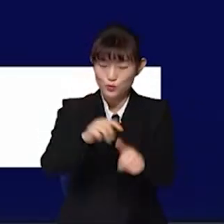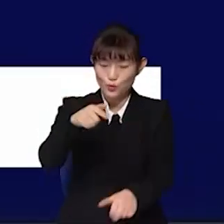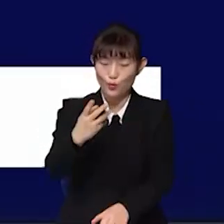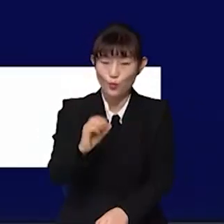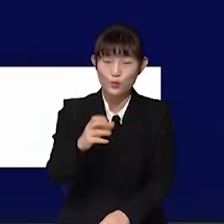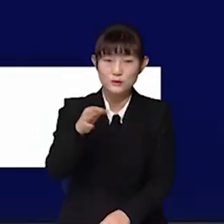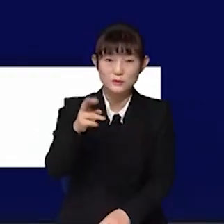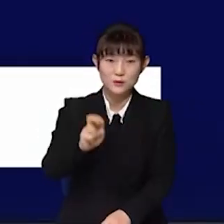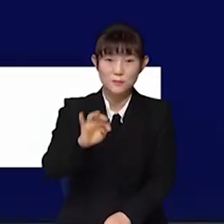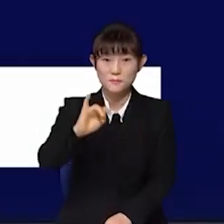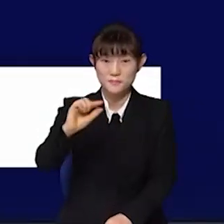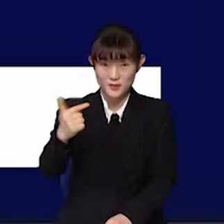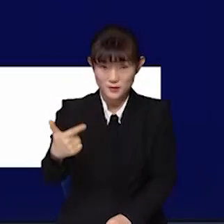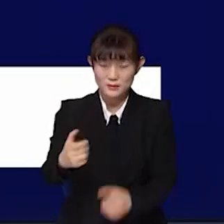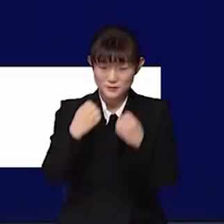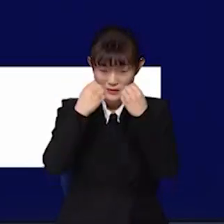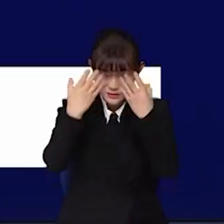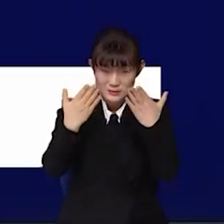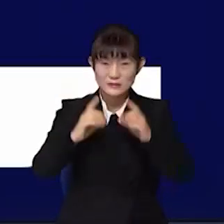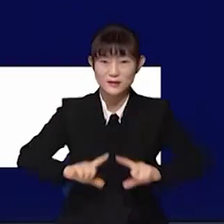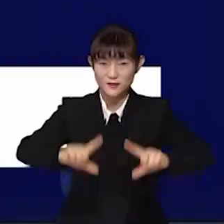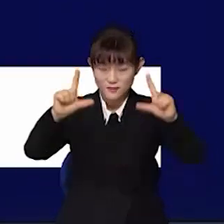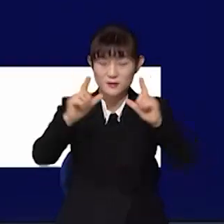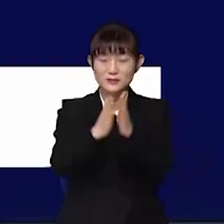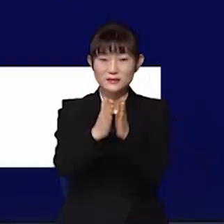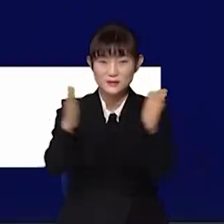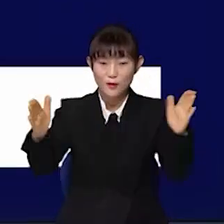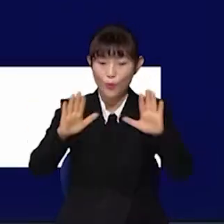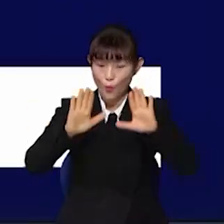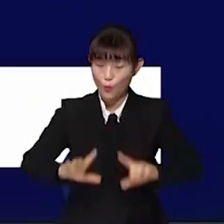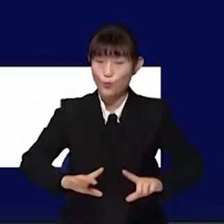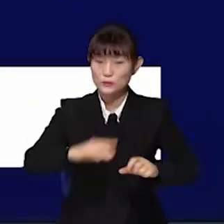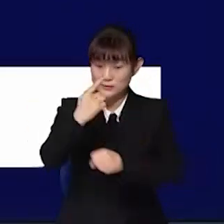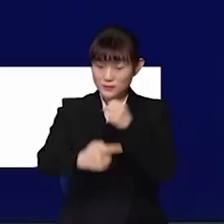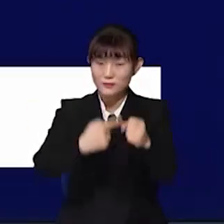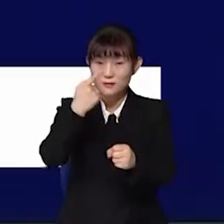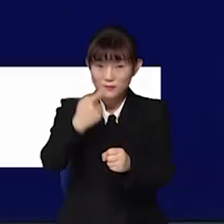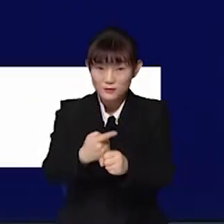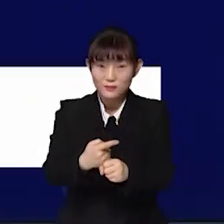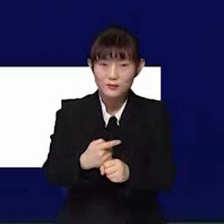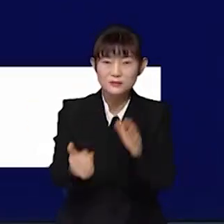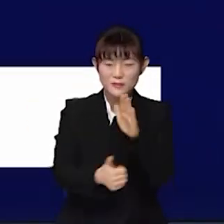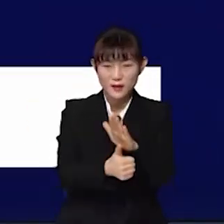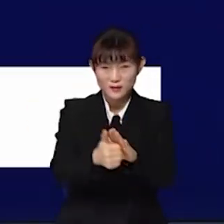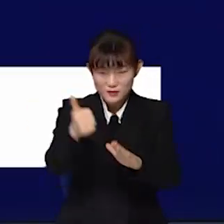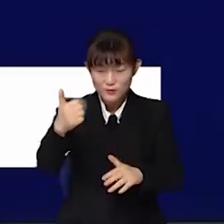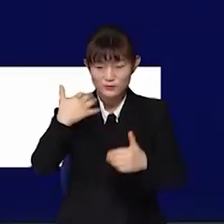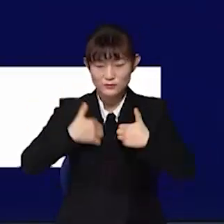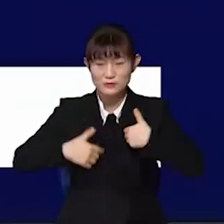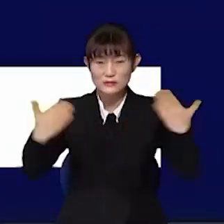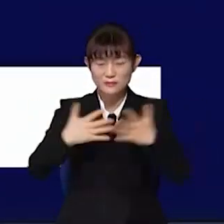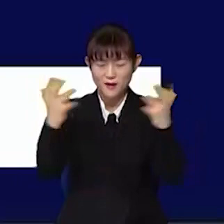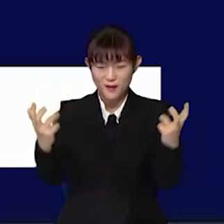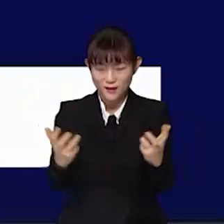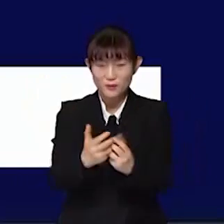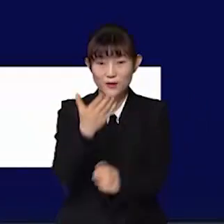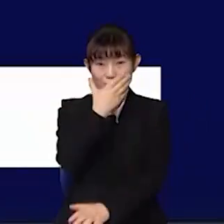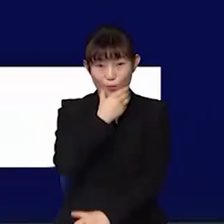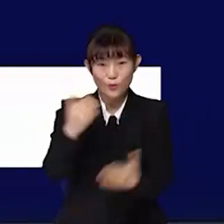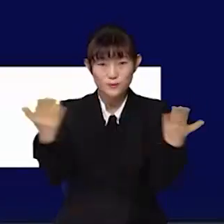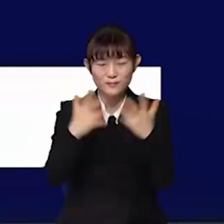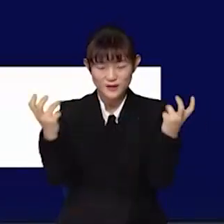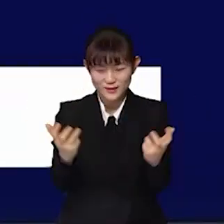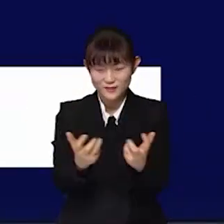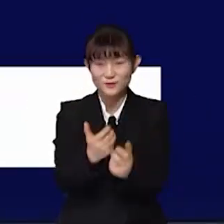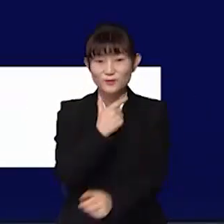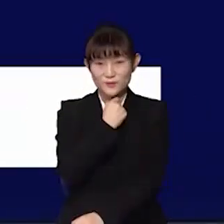공영민입니다. 희망찬 새해가 밝았습니다. 올 한 해 희망차고 즐거운 일들만 많이 있고 행복한 일들만